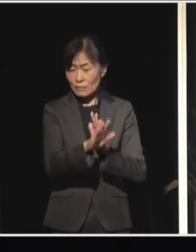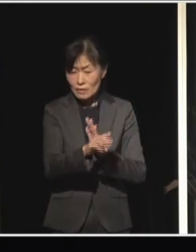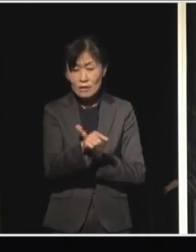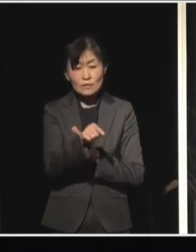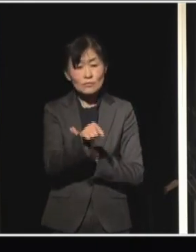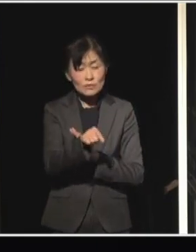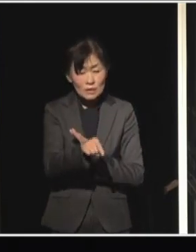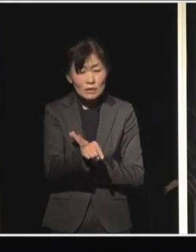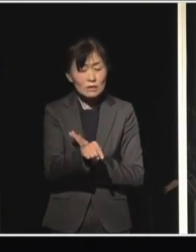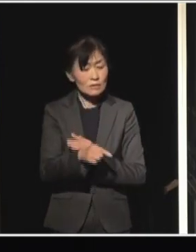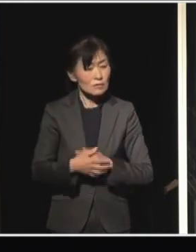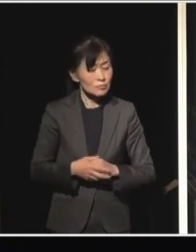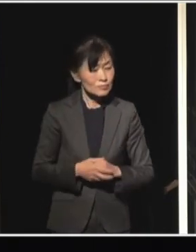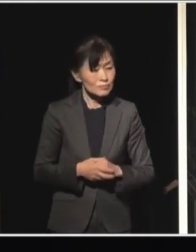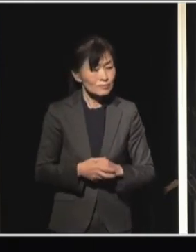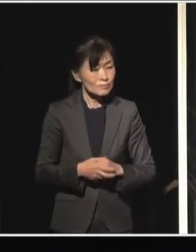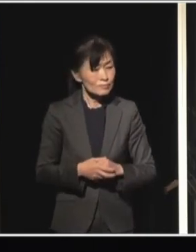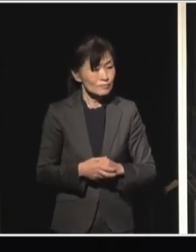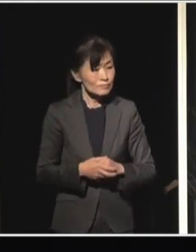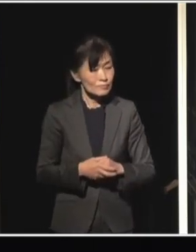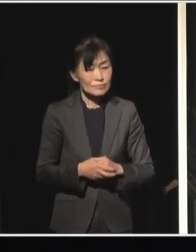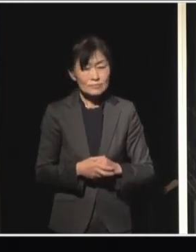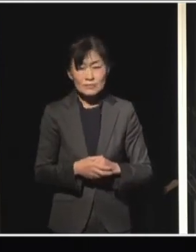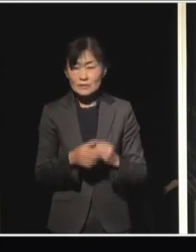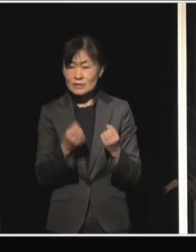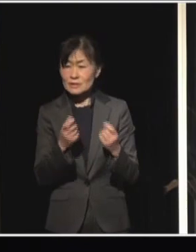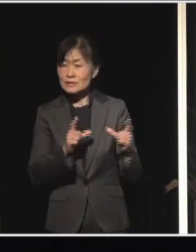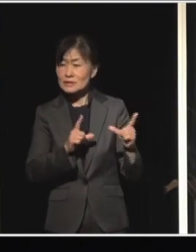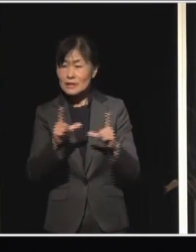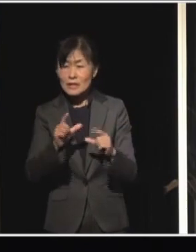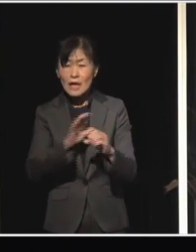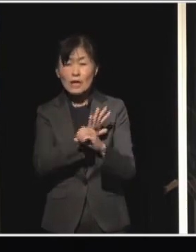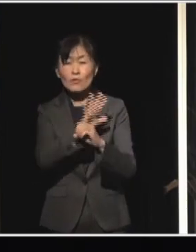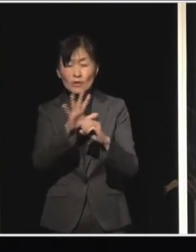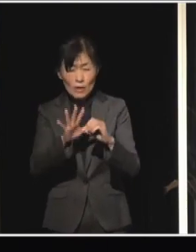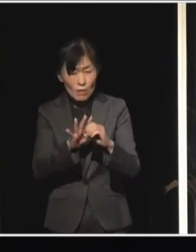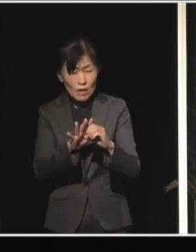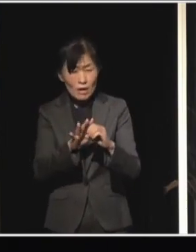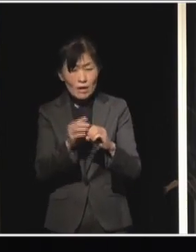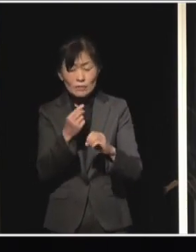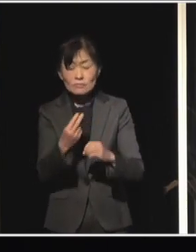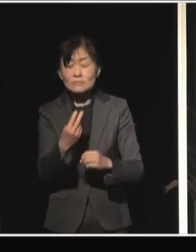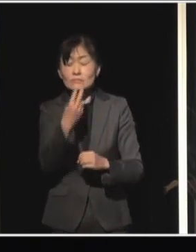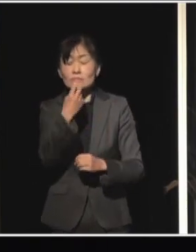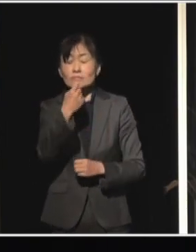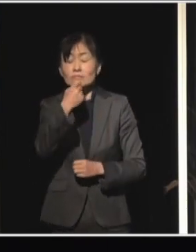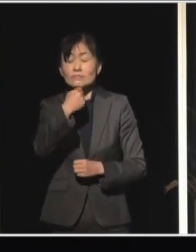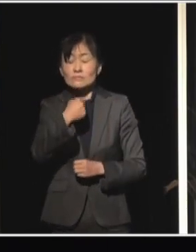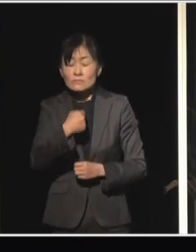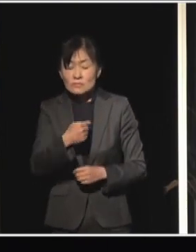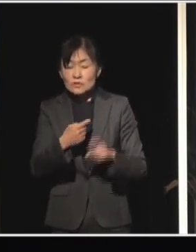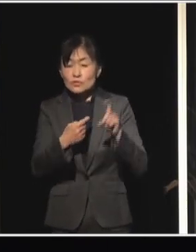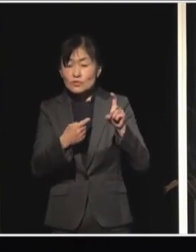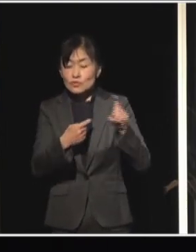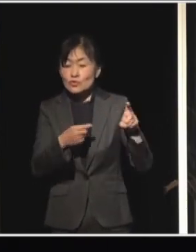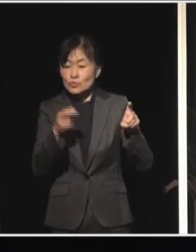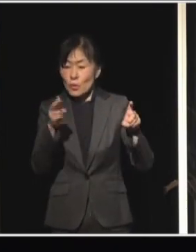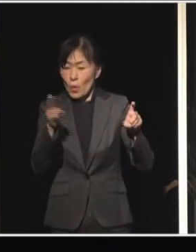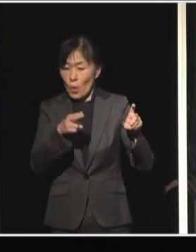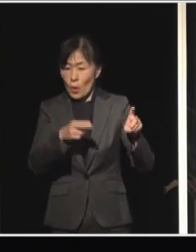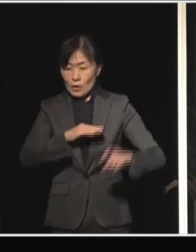頃なはですね深くすって書いてあるのは深く息を吸って10秒我慢して正規が出たり